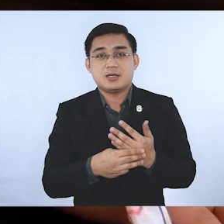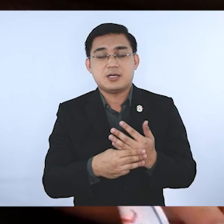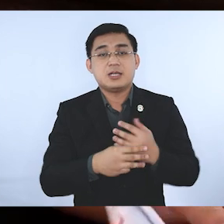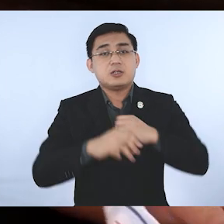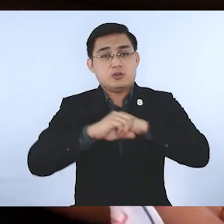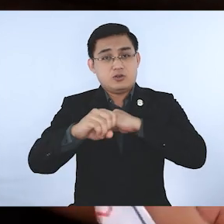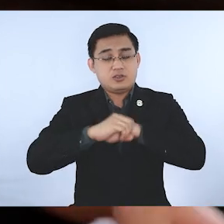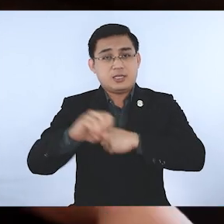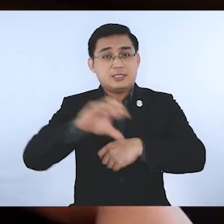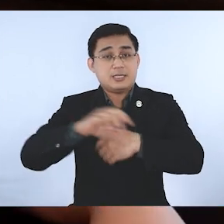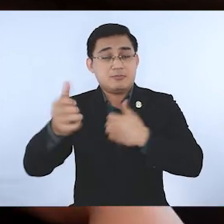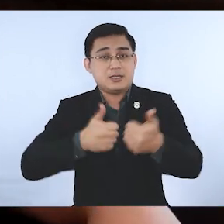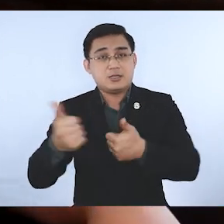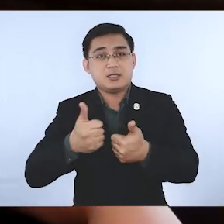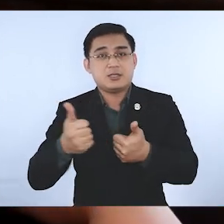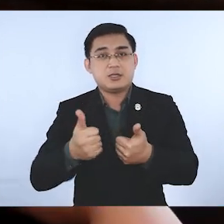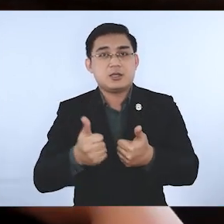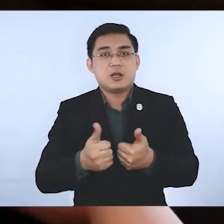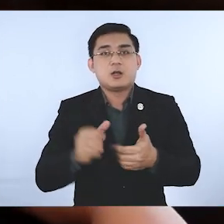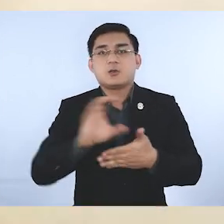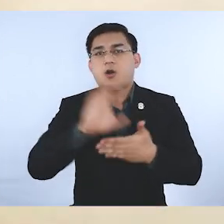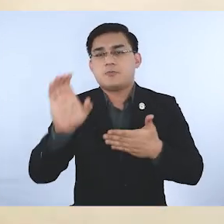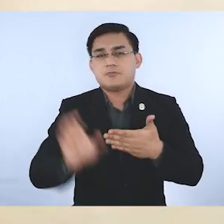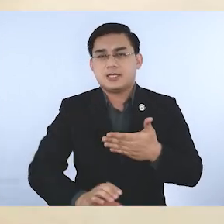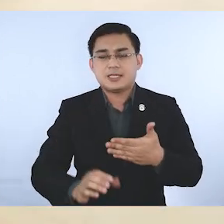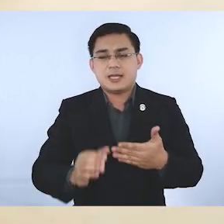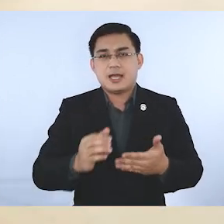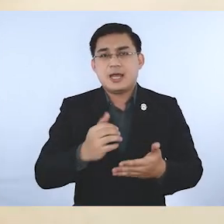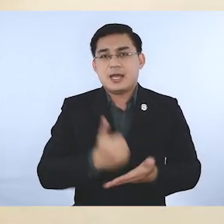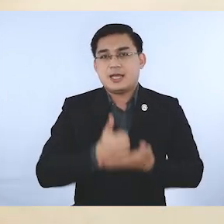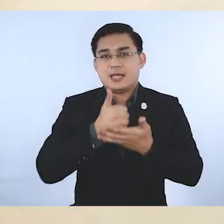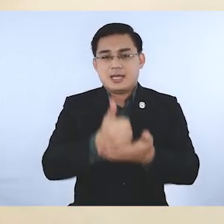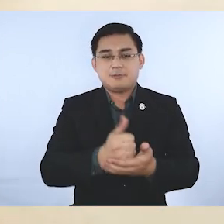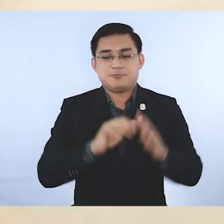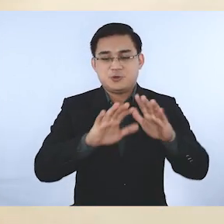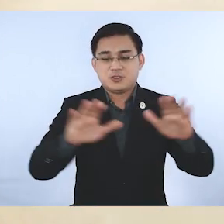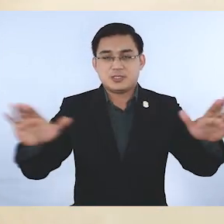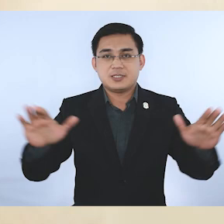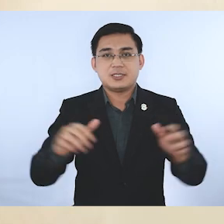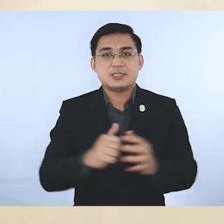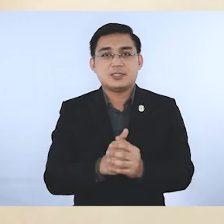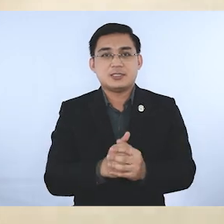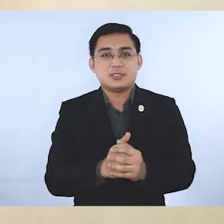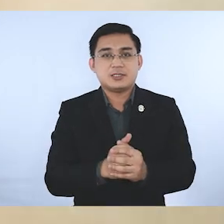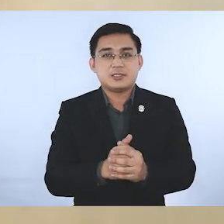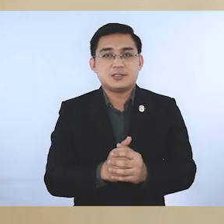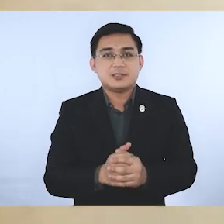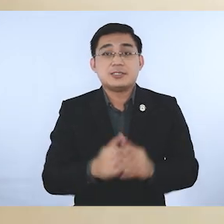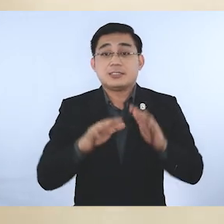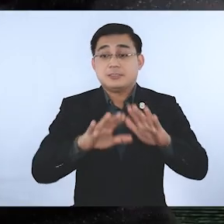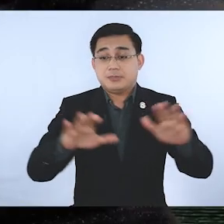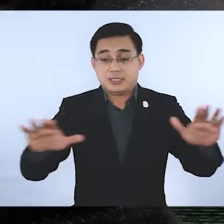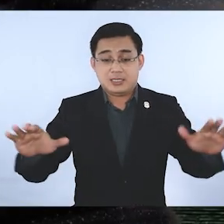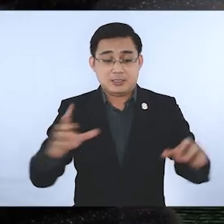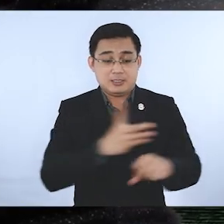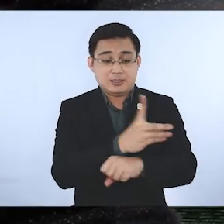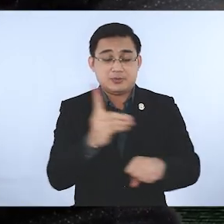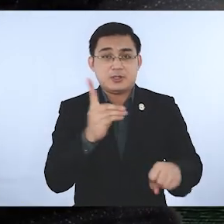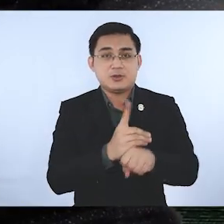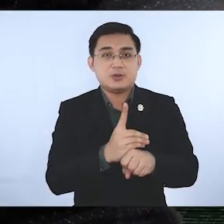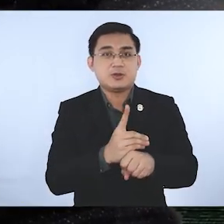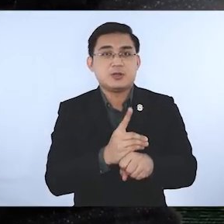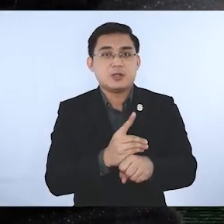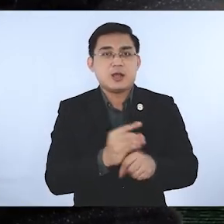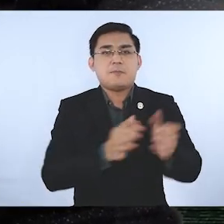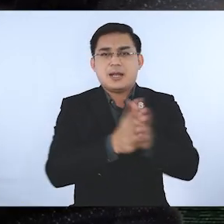ng pamamahala ng Iglesia na lubos na nakatutulong sa mga kabataan. Ang mga kabataan sa distrito ay